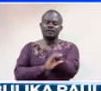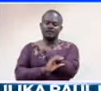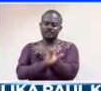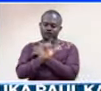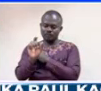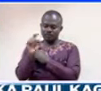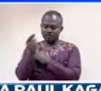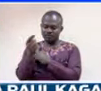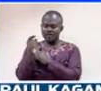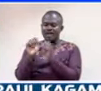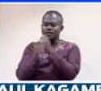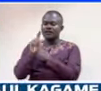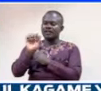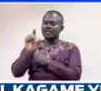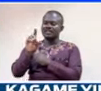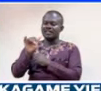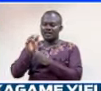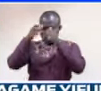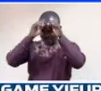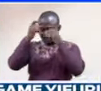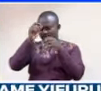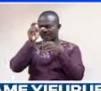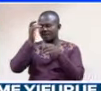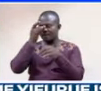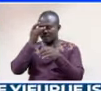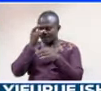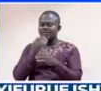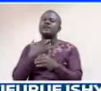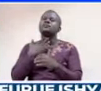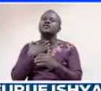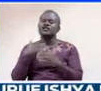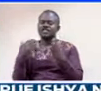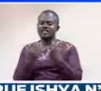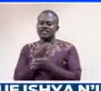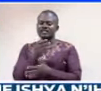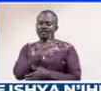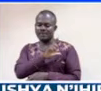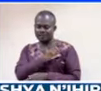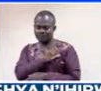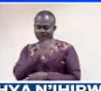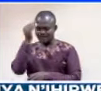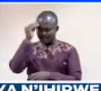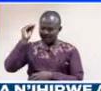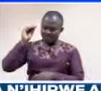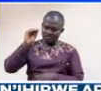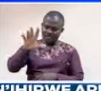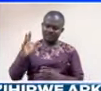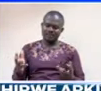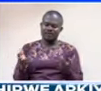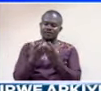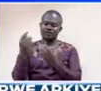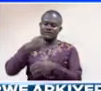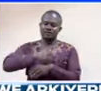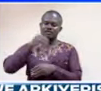Cardinal, Perezida wa Repubulika Paul Kagame yifurije ishya n'ihirwe Arikiyepiskopi wa Kigali Antoine Kambanda. Ubutumwa yamugeneye bukaba bwahuriranye n'umunsi